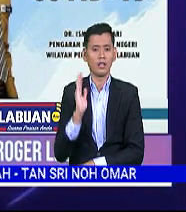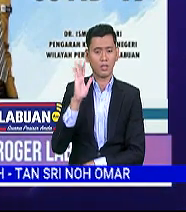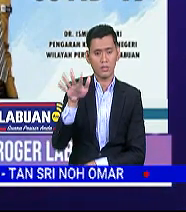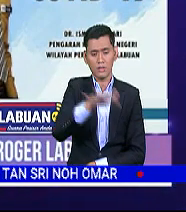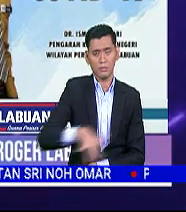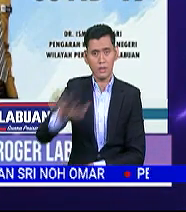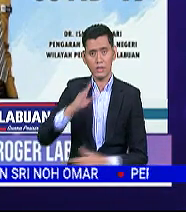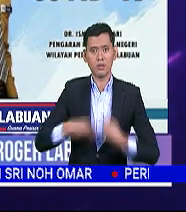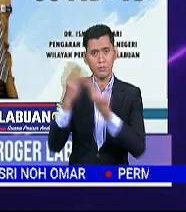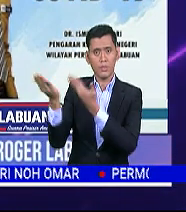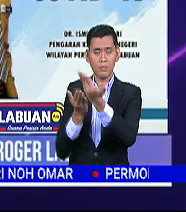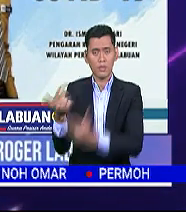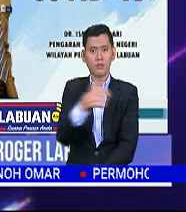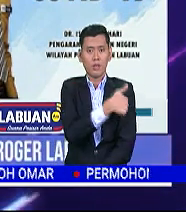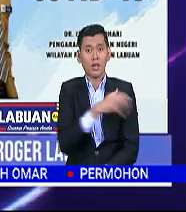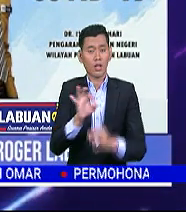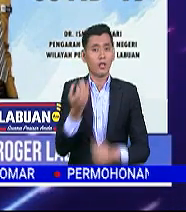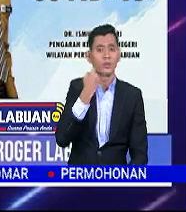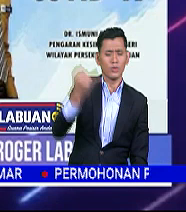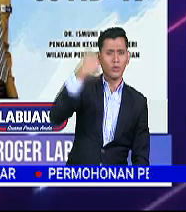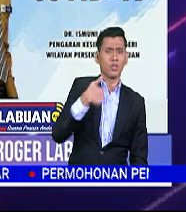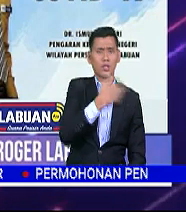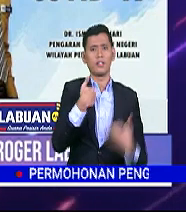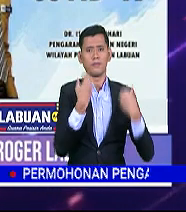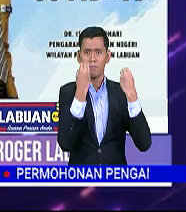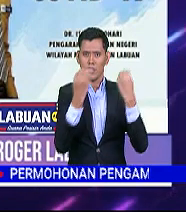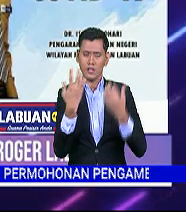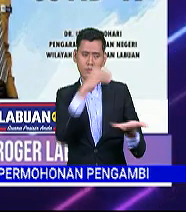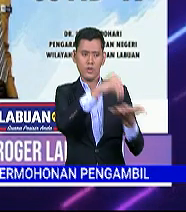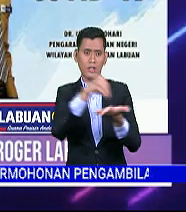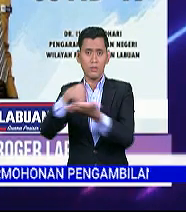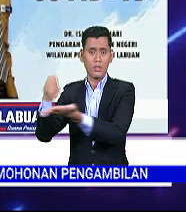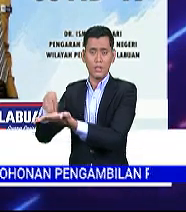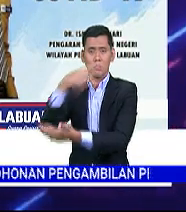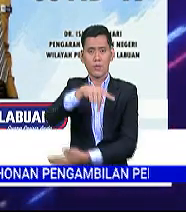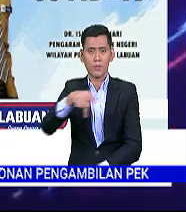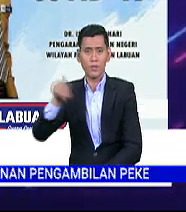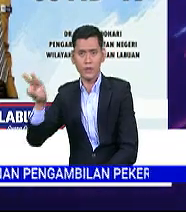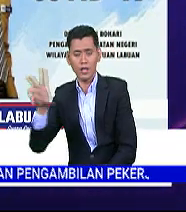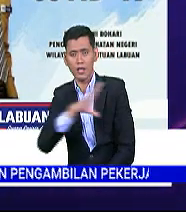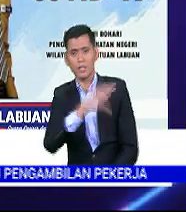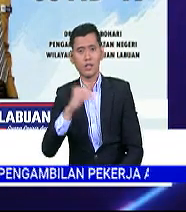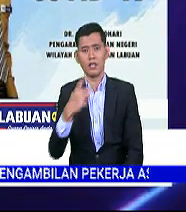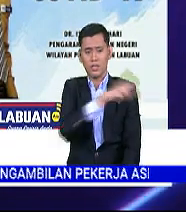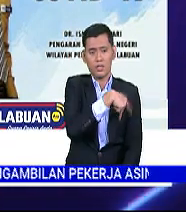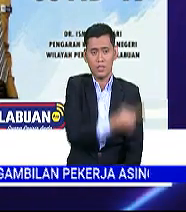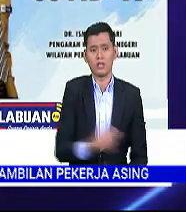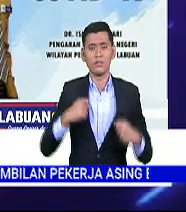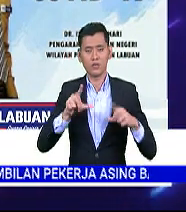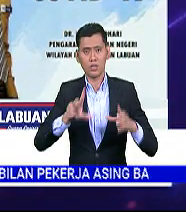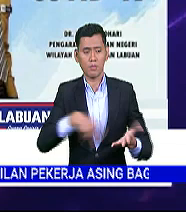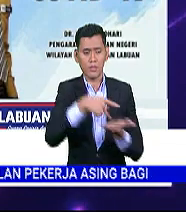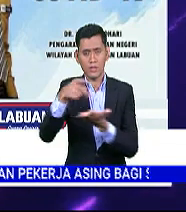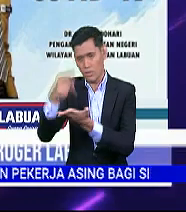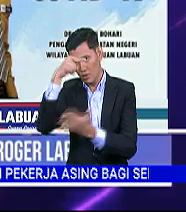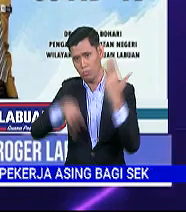memberi perkhidmatan pemvaksinan. Kalau macam dulu kita banyak PVV, sekarang ni klinik-klinik swasta sebenarnya telah pun dibayar untuk memberi